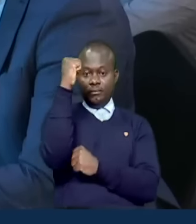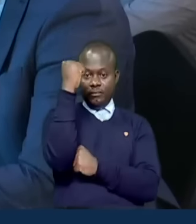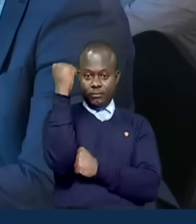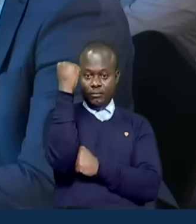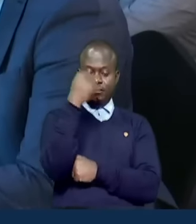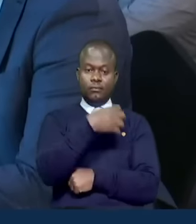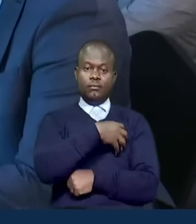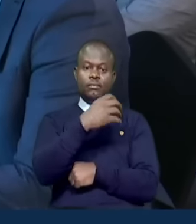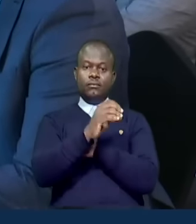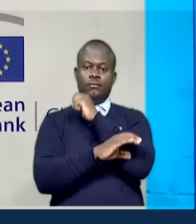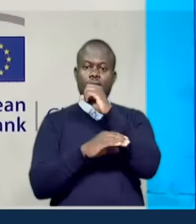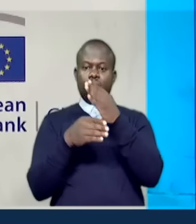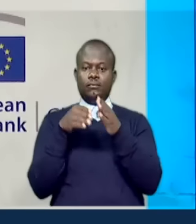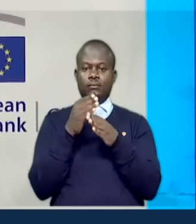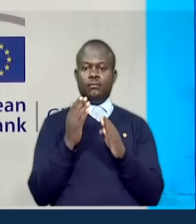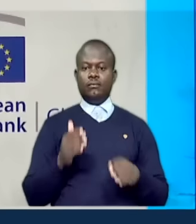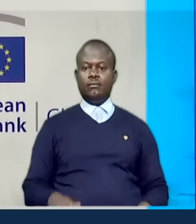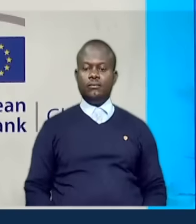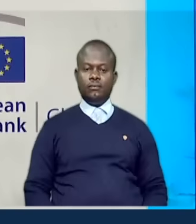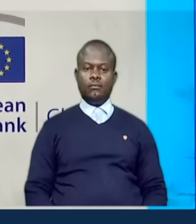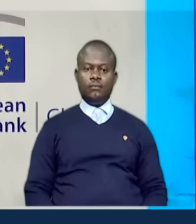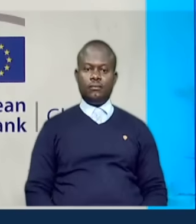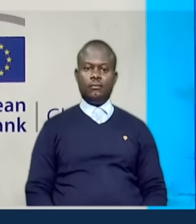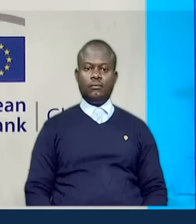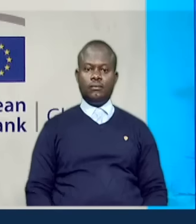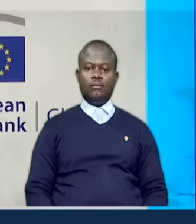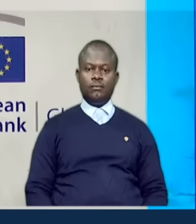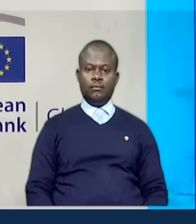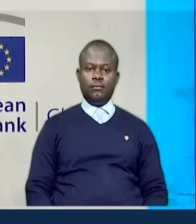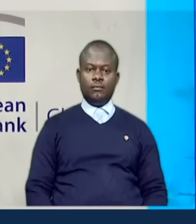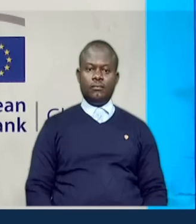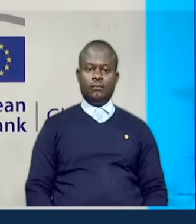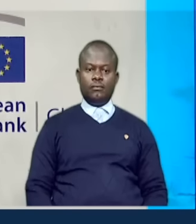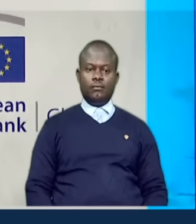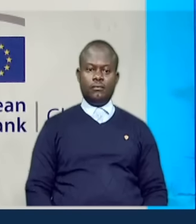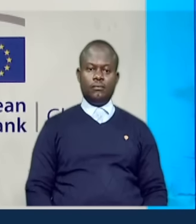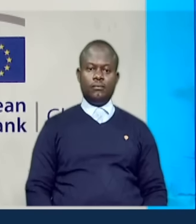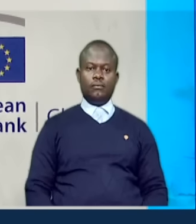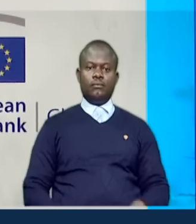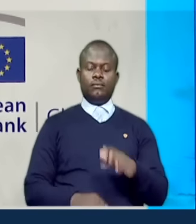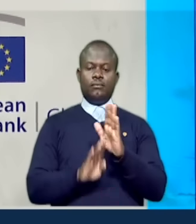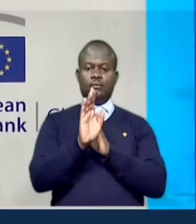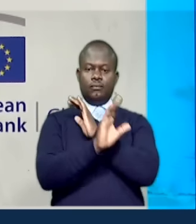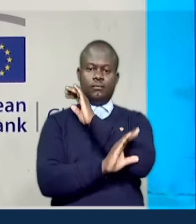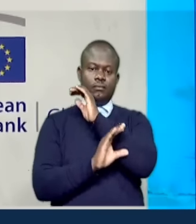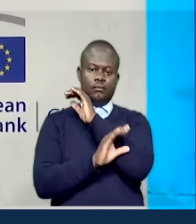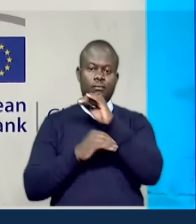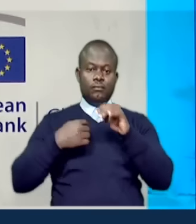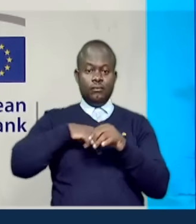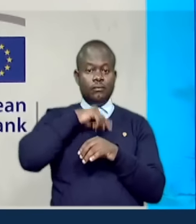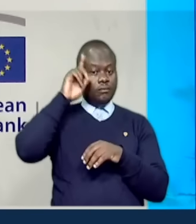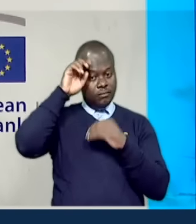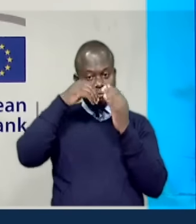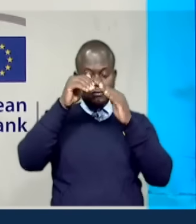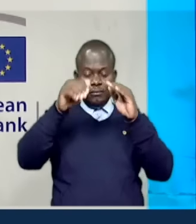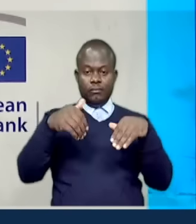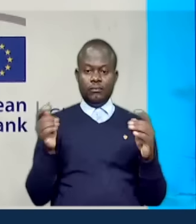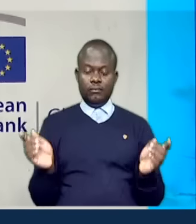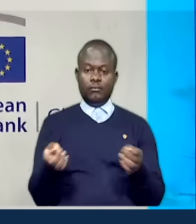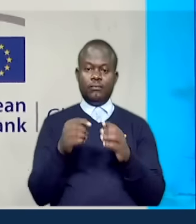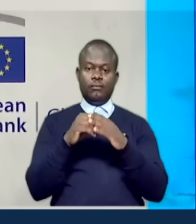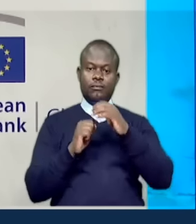bw'igihugu bwubakiyeho For a country's development Ku iterambere ry'igihugu ntekereza ko ubuhinzi n'ubworozi